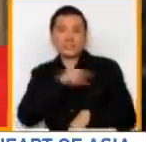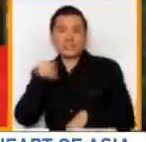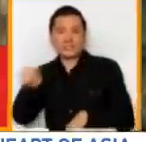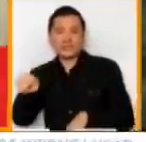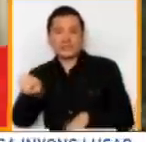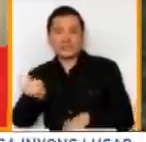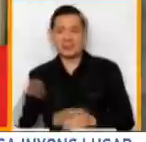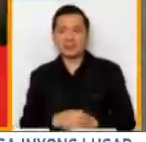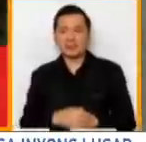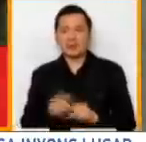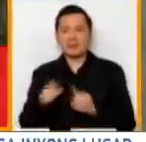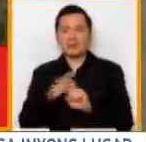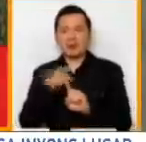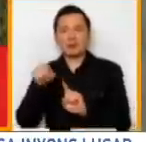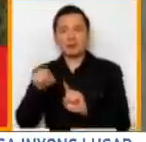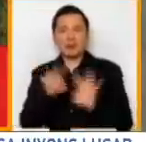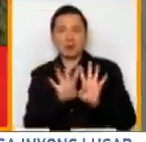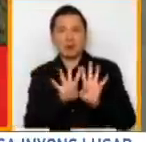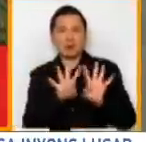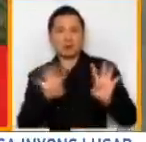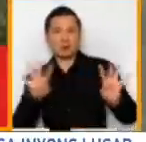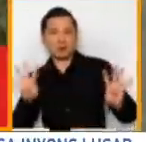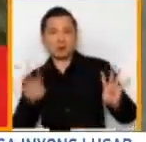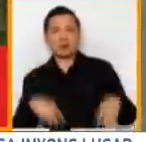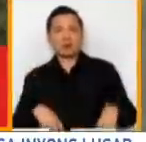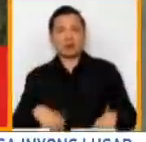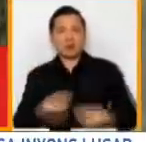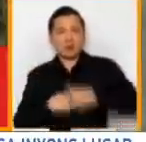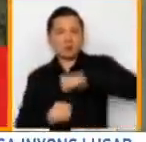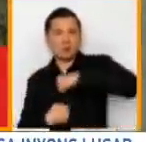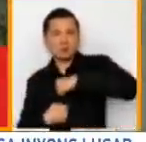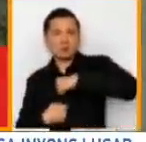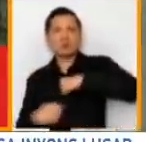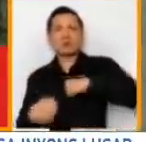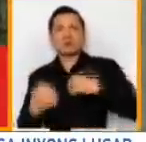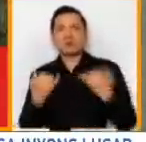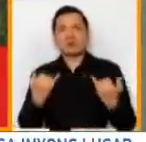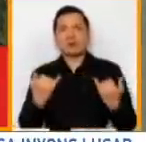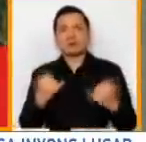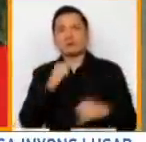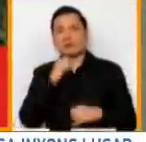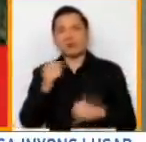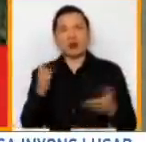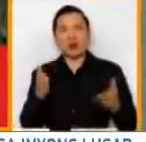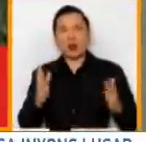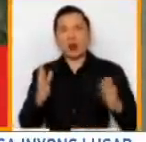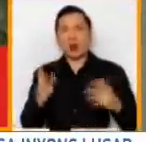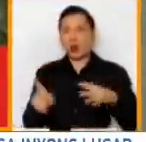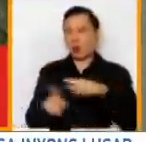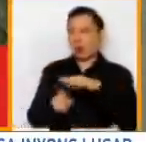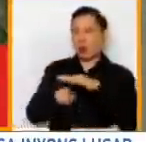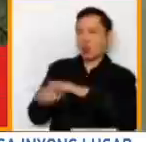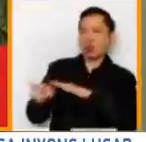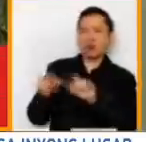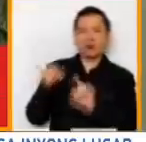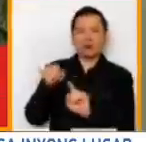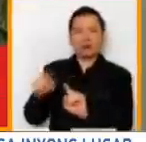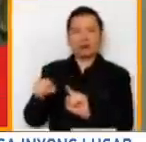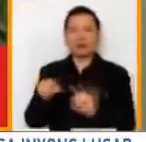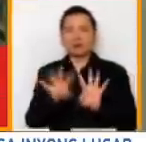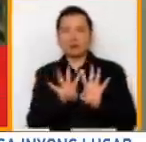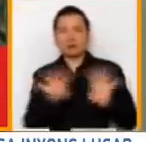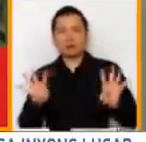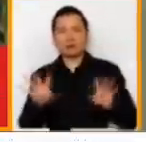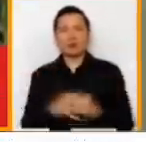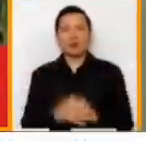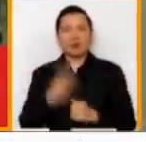mula sa Regional Mobile Force Battalion. At hindi na sila papayagan ano, na makalusot mula dito sa bahagi nito ng CCP complex dahil ilang